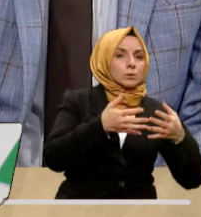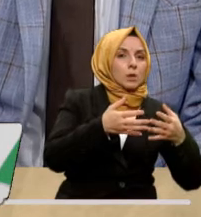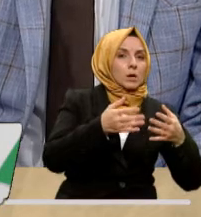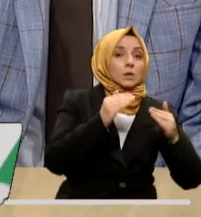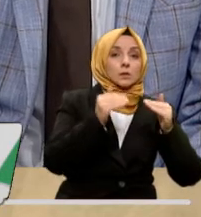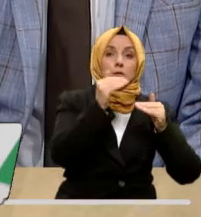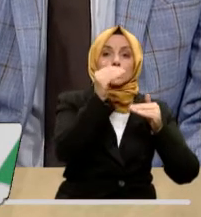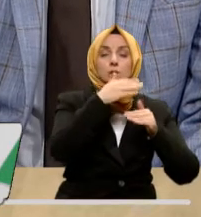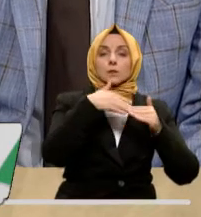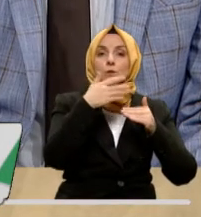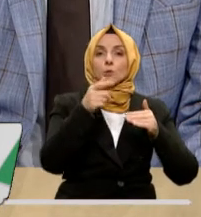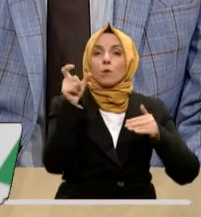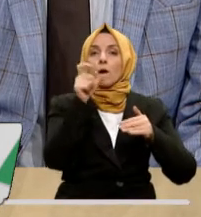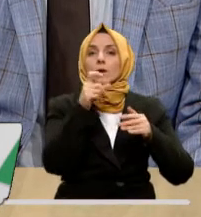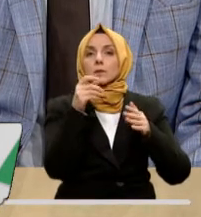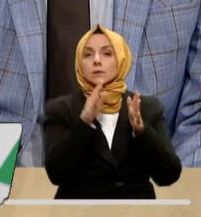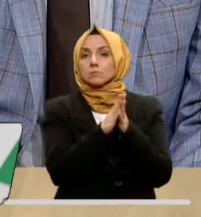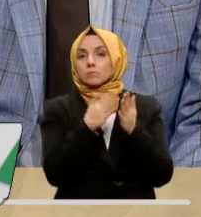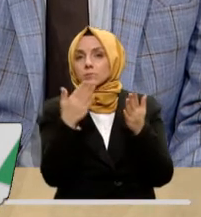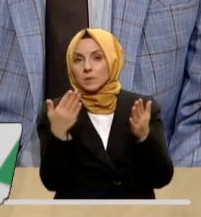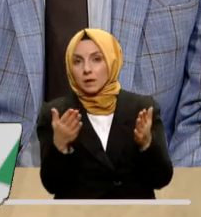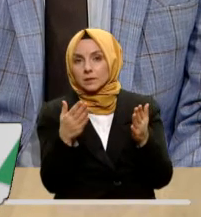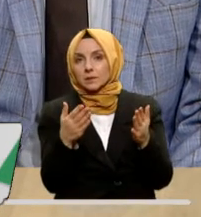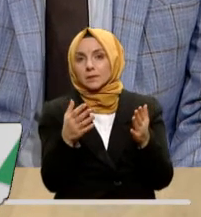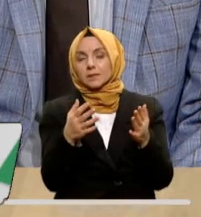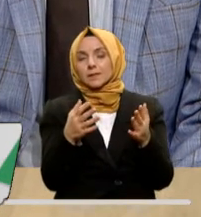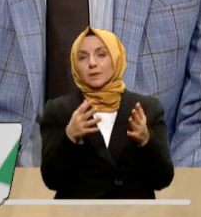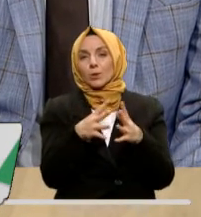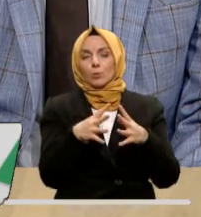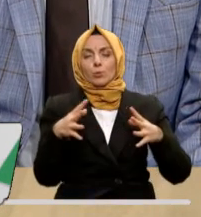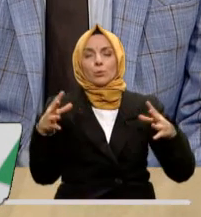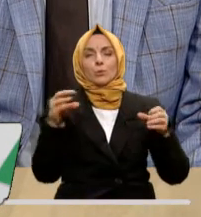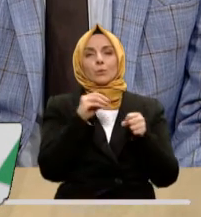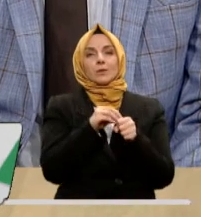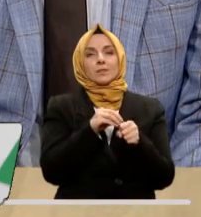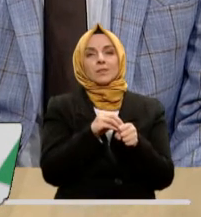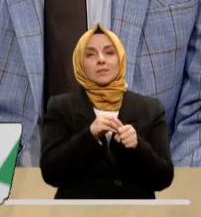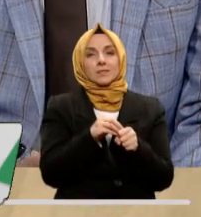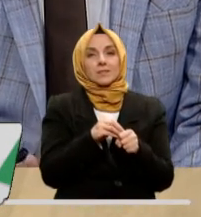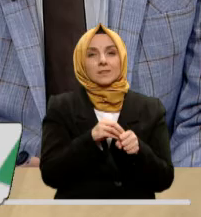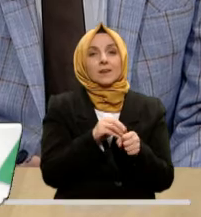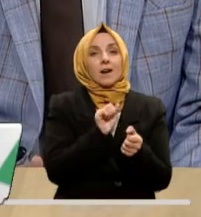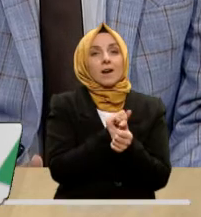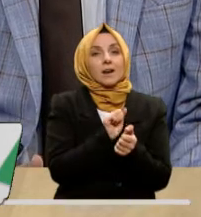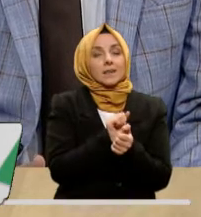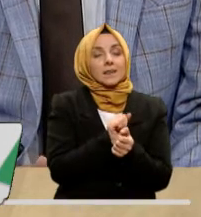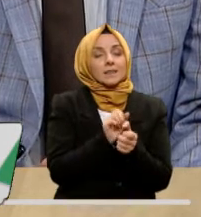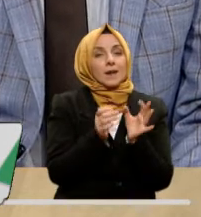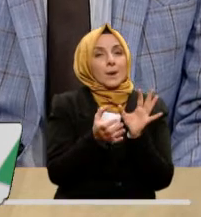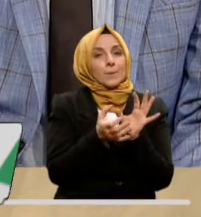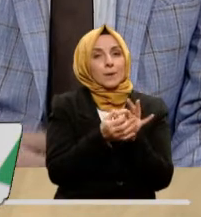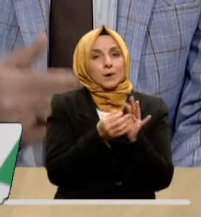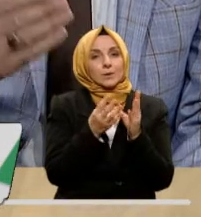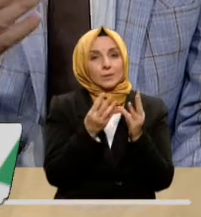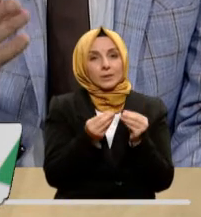ve bu aylık derginin genişlemesinden kaynaklanan ya Aileyi de ilgilendiren bir Aile Dergisi çıkartalım